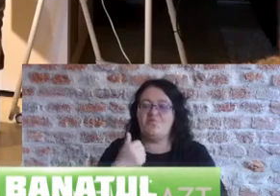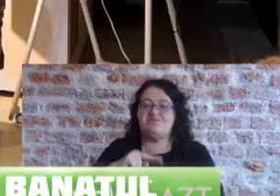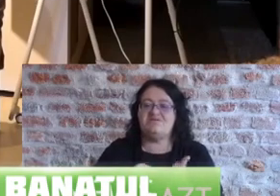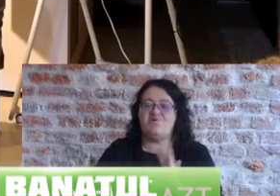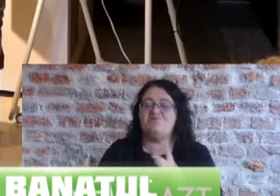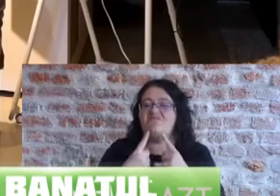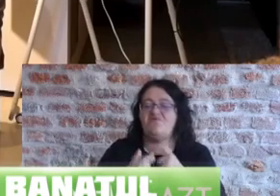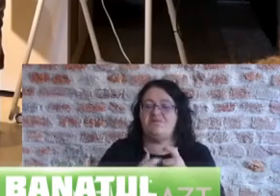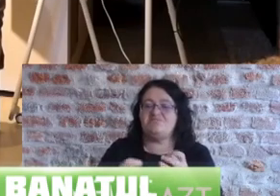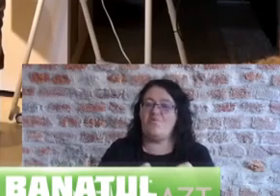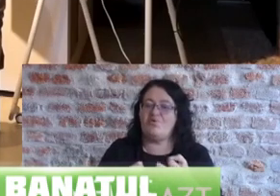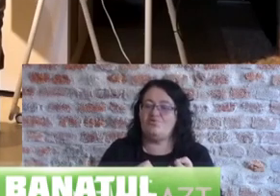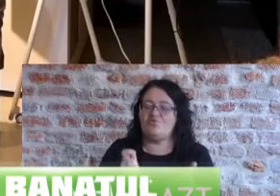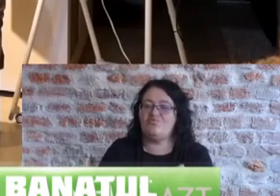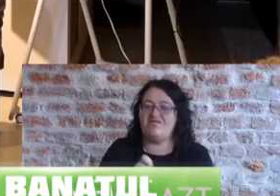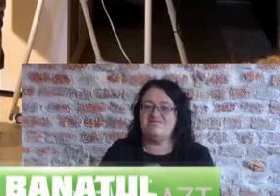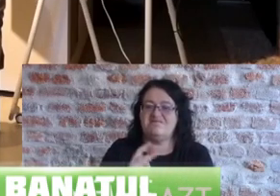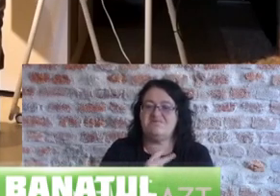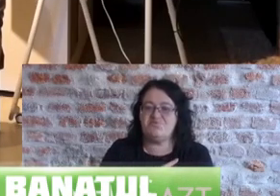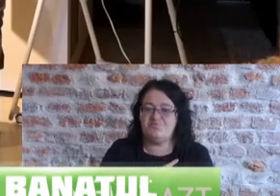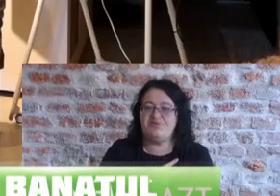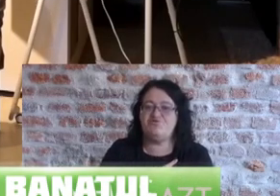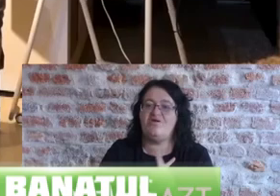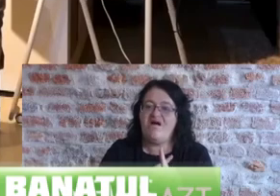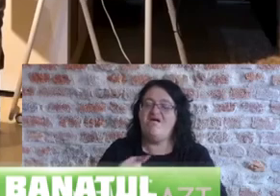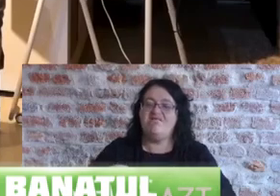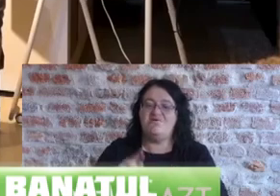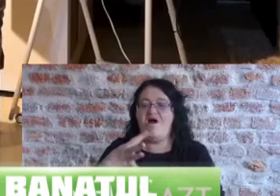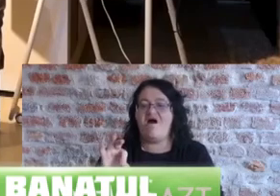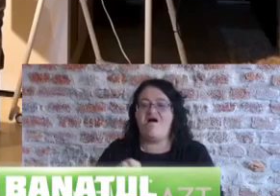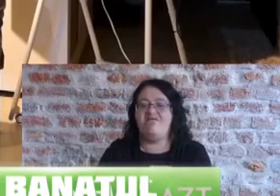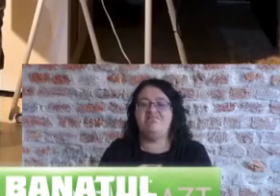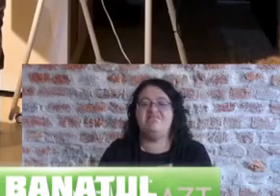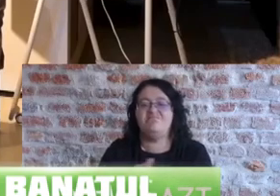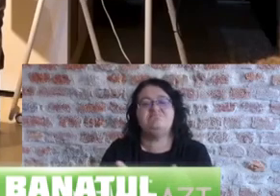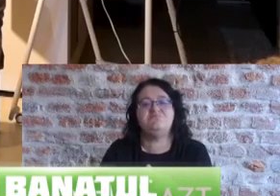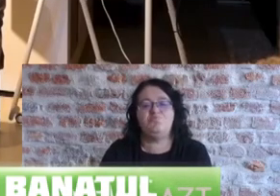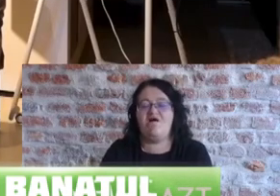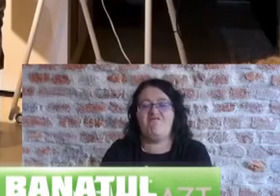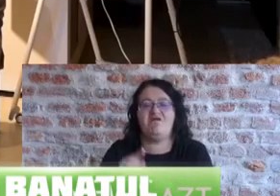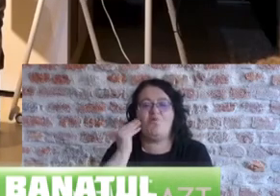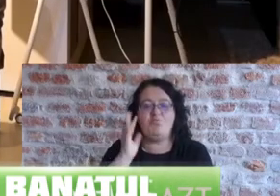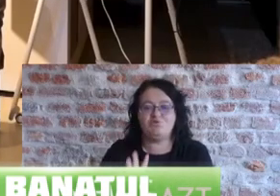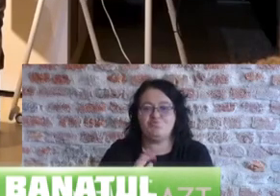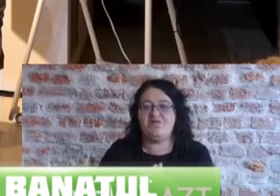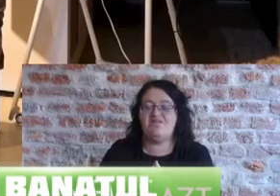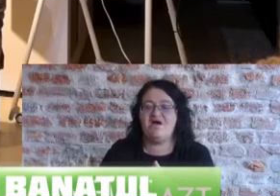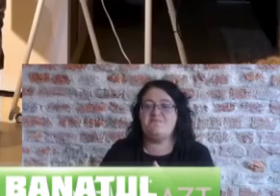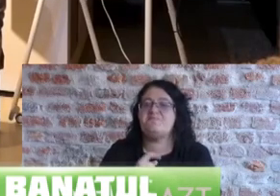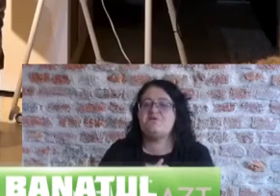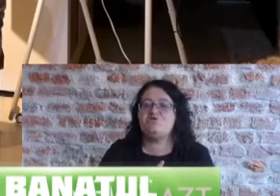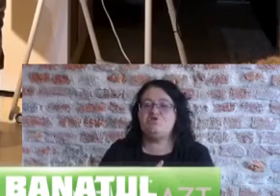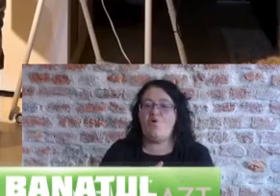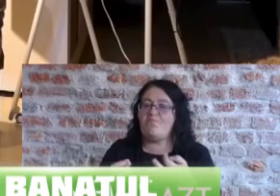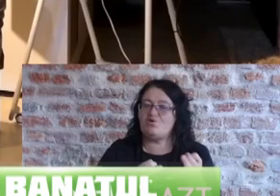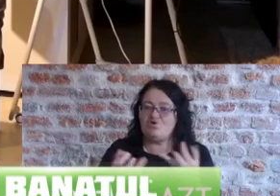soluții, e vorba de o procedură de achiziție publică, dar derulată în alți termeni decât cele obișnuite, și